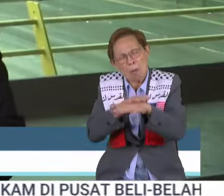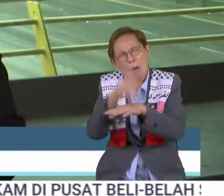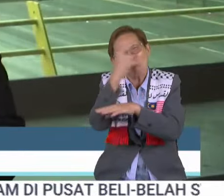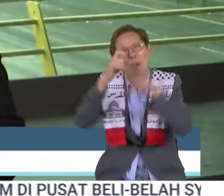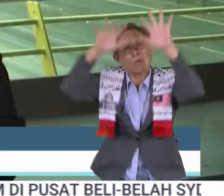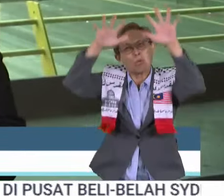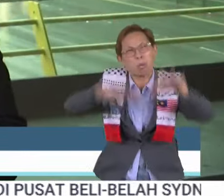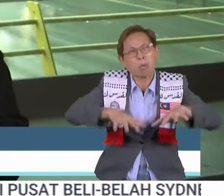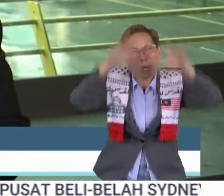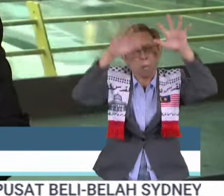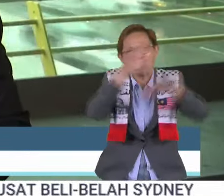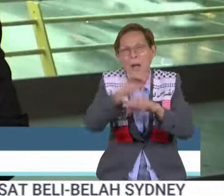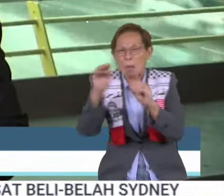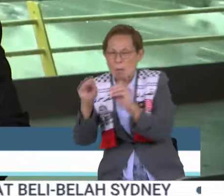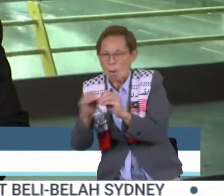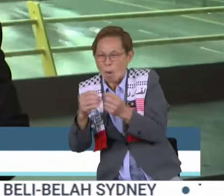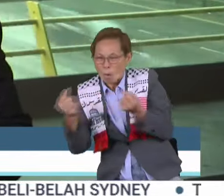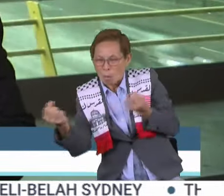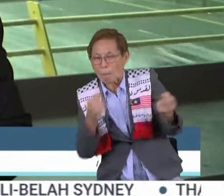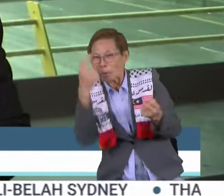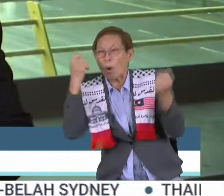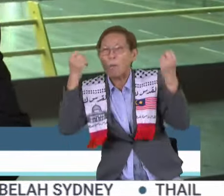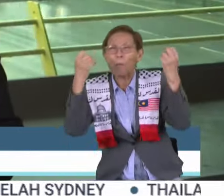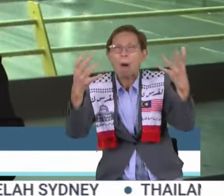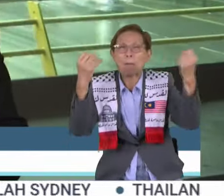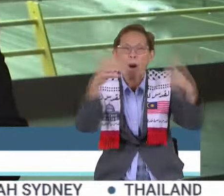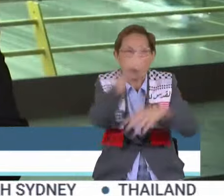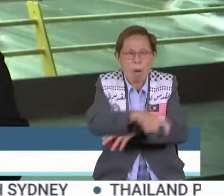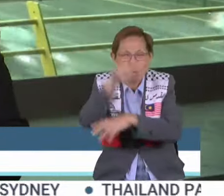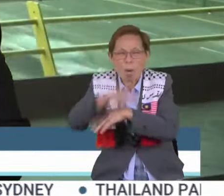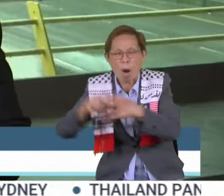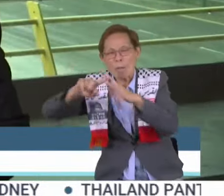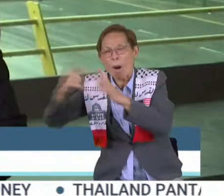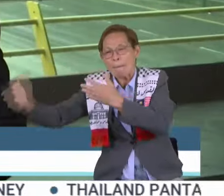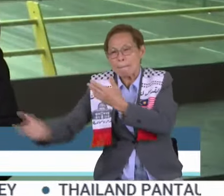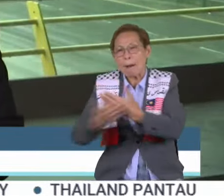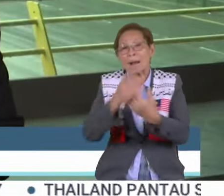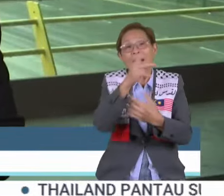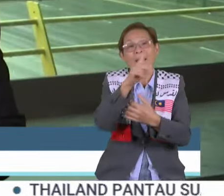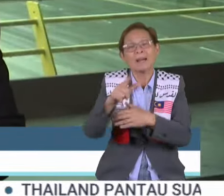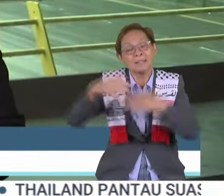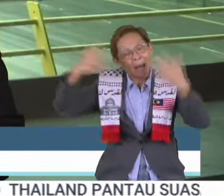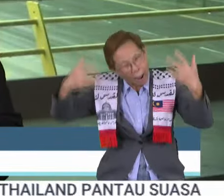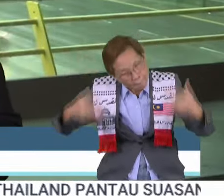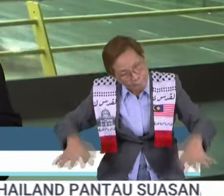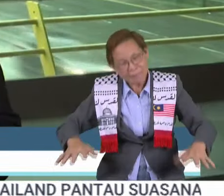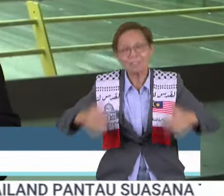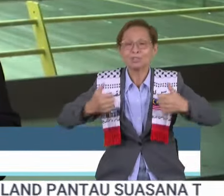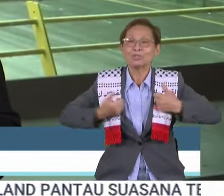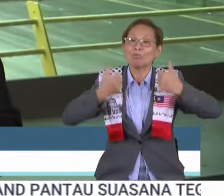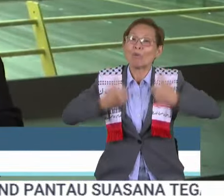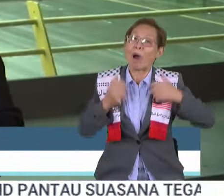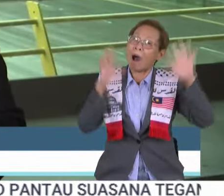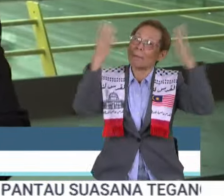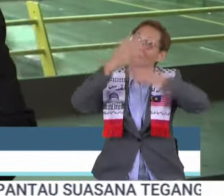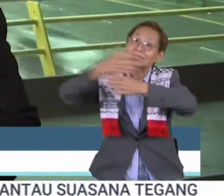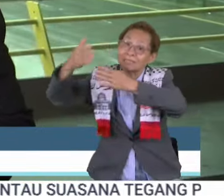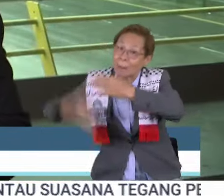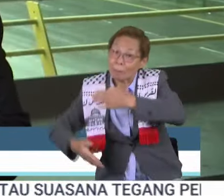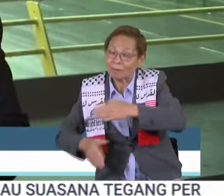lebat dan pertambahan kenderaan. Berikutan orang ramai mula pulang ke ibu kota selepas cuti Aidilfitri.